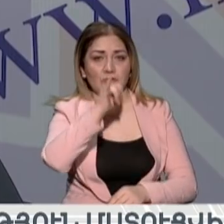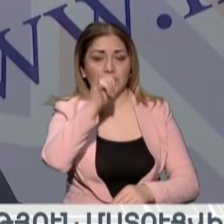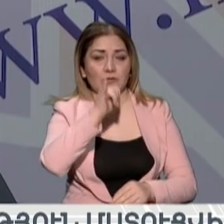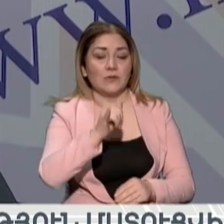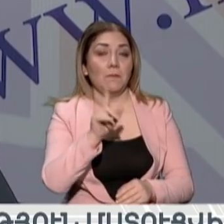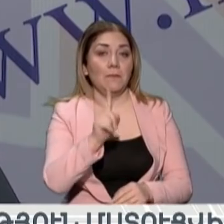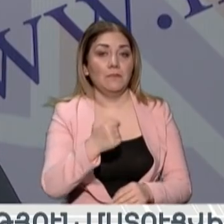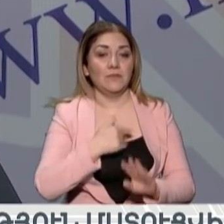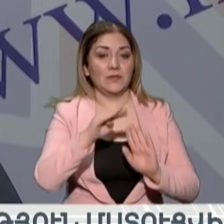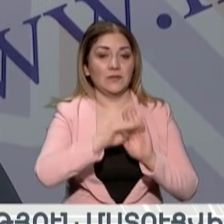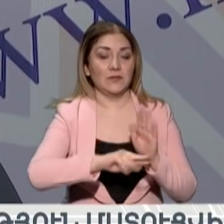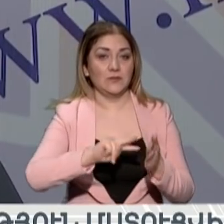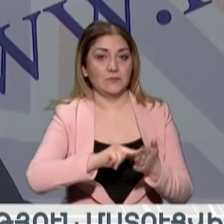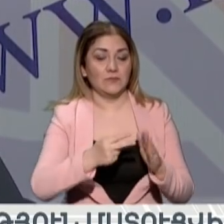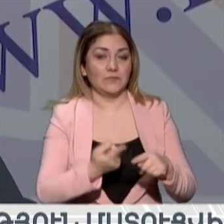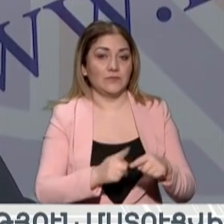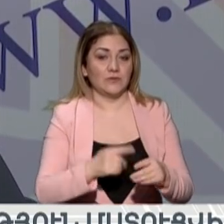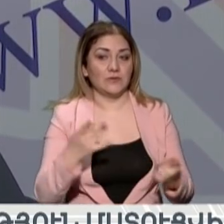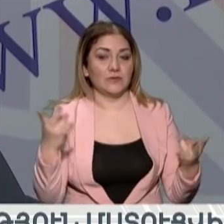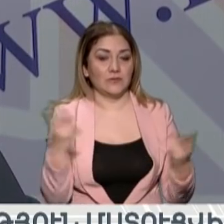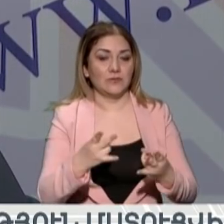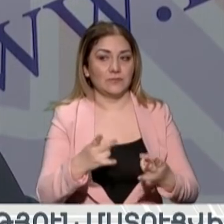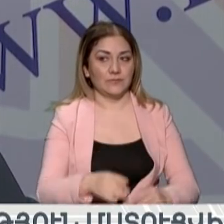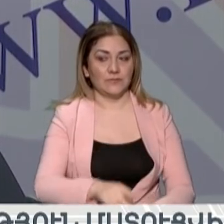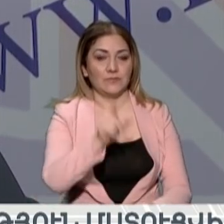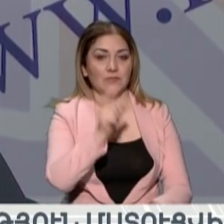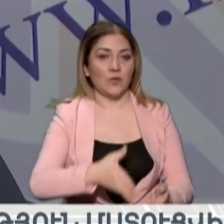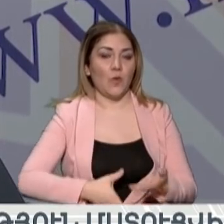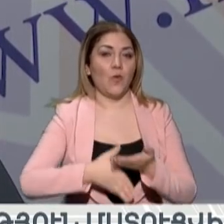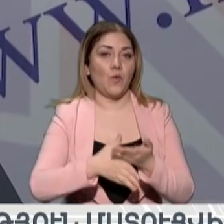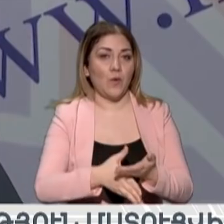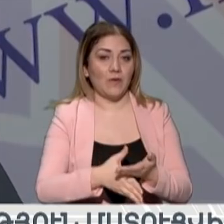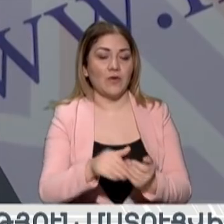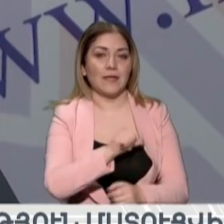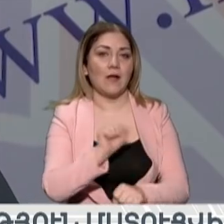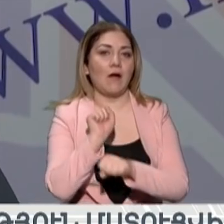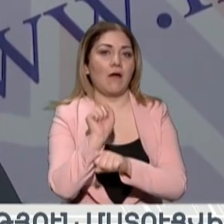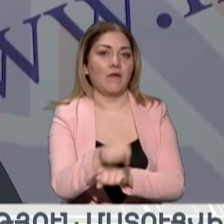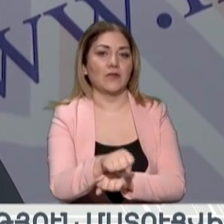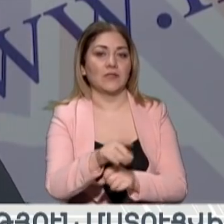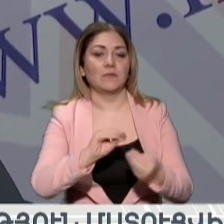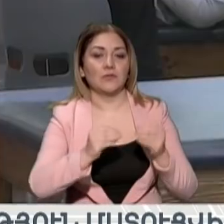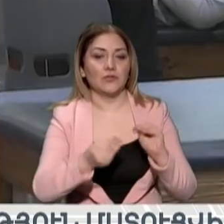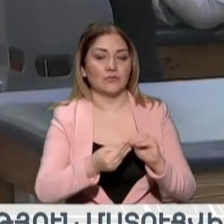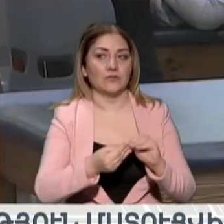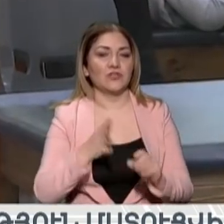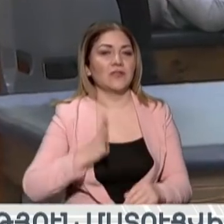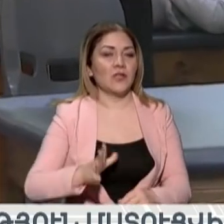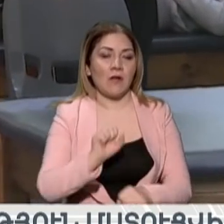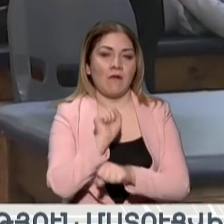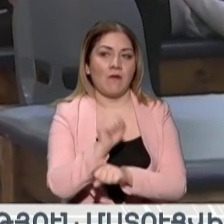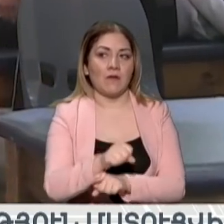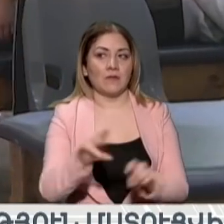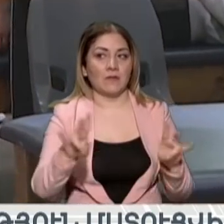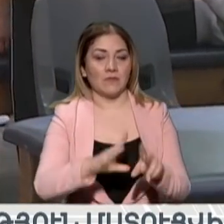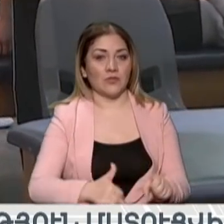մեր հայեցակարգային պատկերացումն այն է, որ մենք պետք է մարդուն օգնենք, որ ինքը հաղթահարի այդ իրավիճակը։ Փաշինյանը ասել